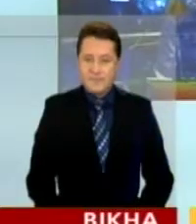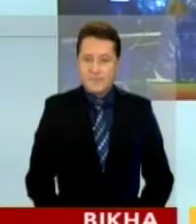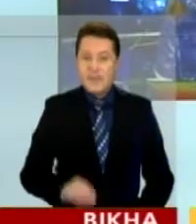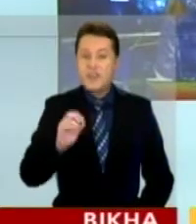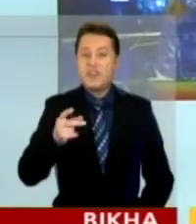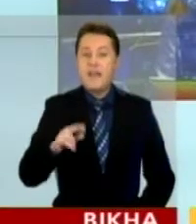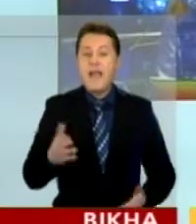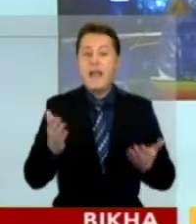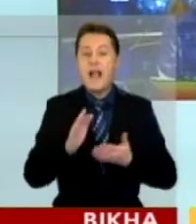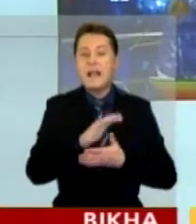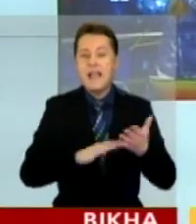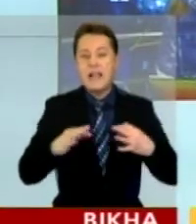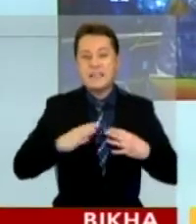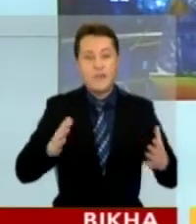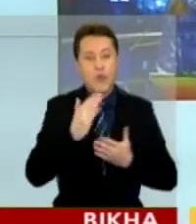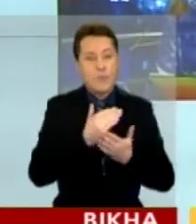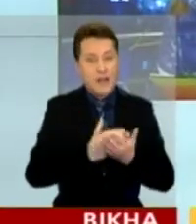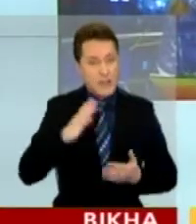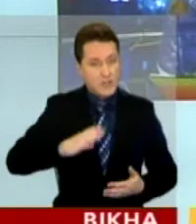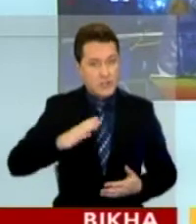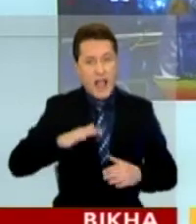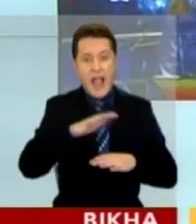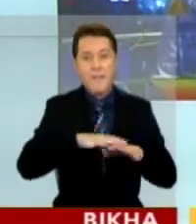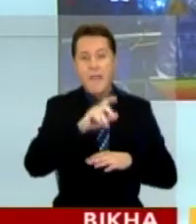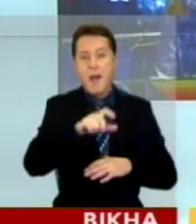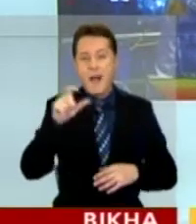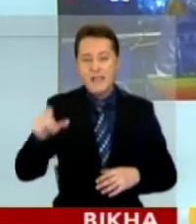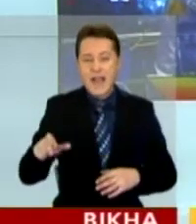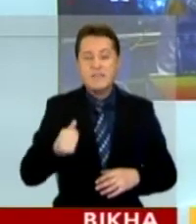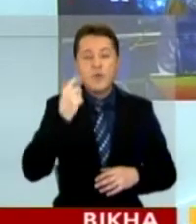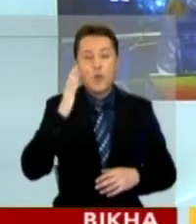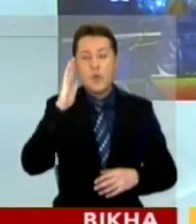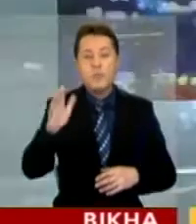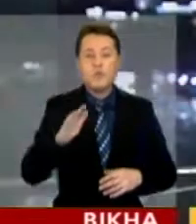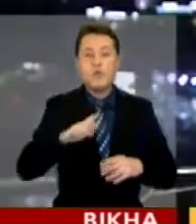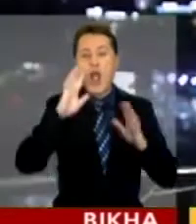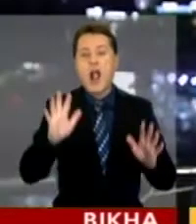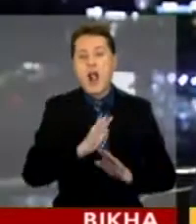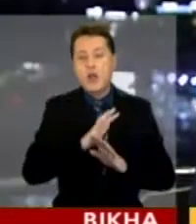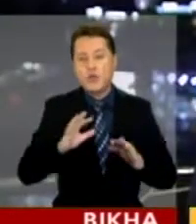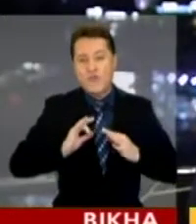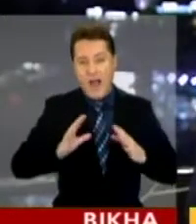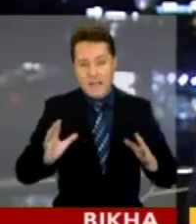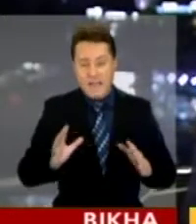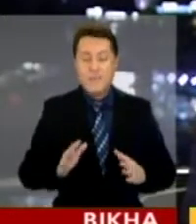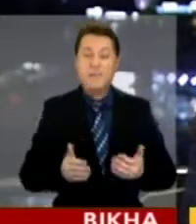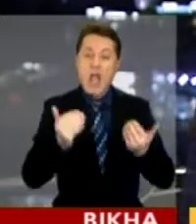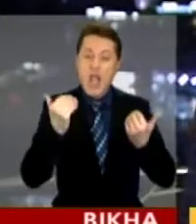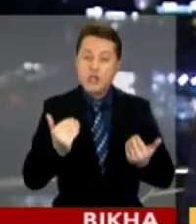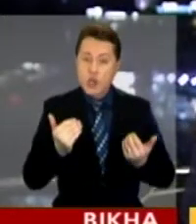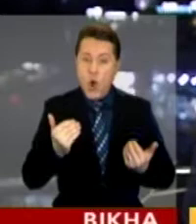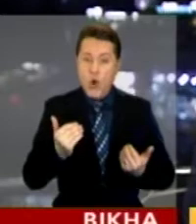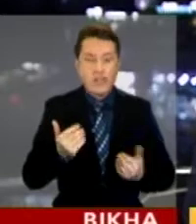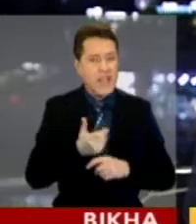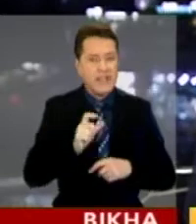Женя, а яка далі святкова програма чекає на майданівців і коли вже будуть колядувати? Так, Віто, власне, сьогодні така не